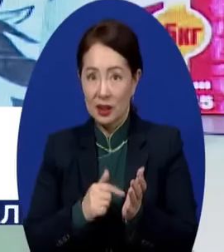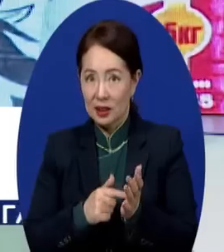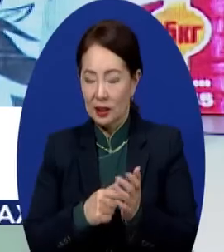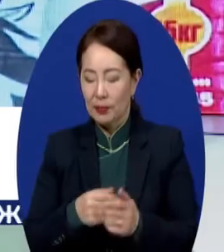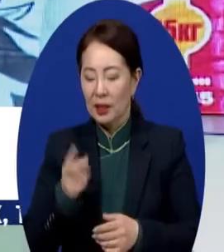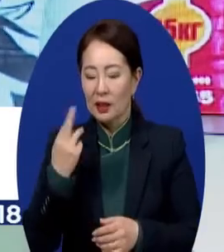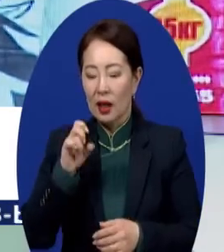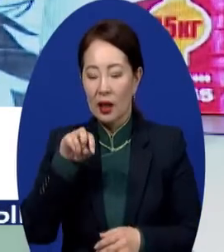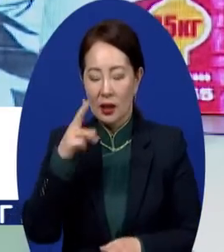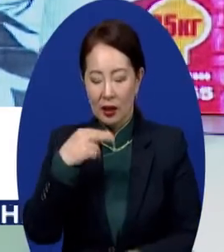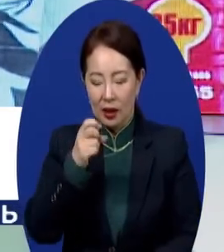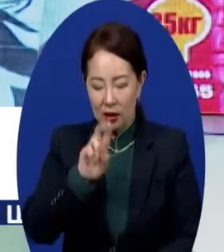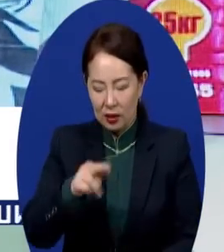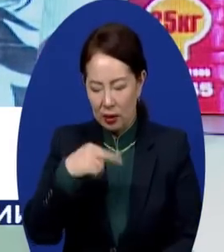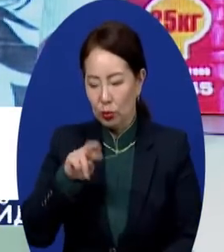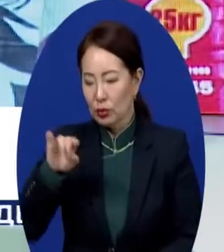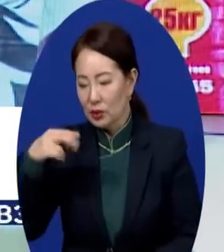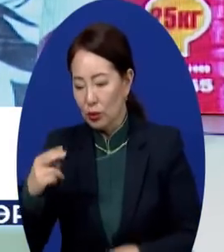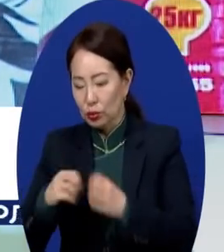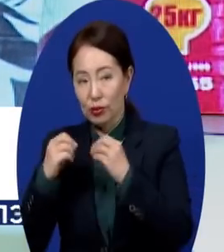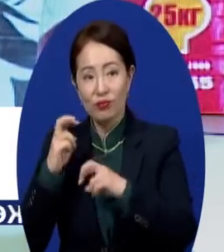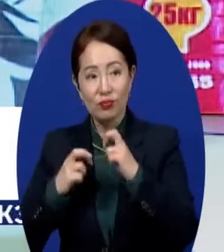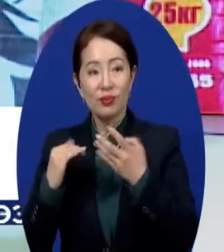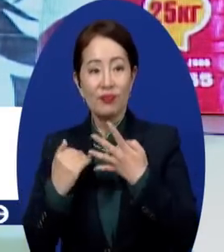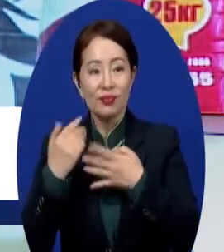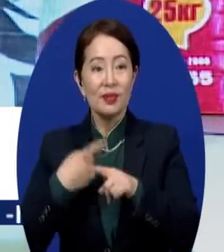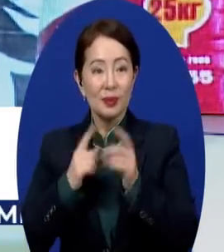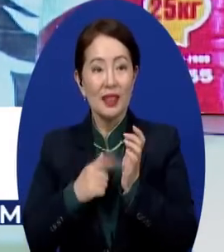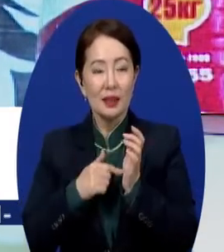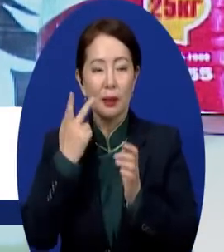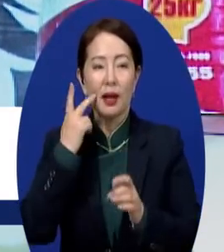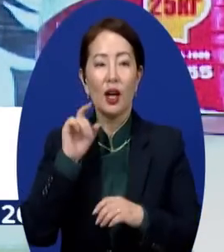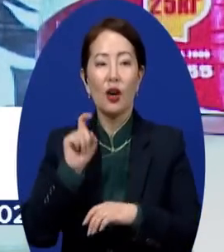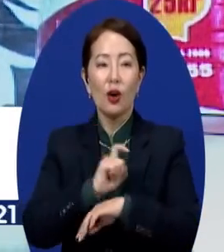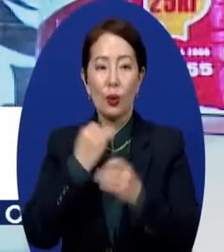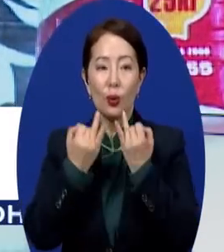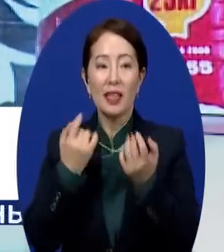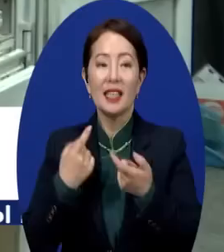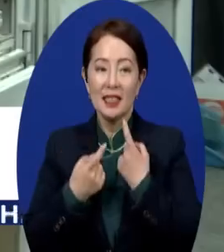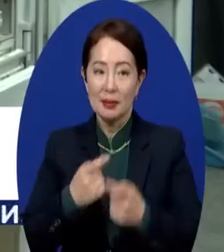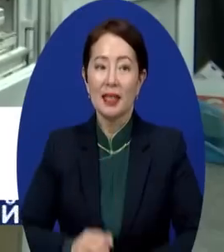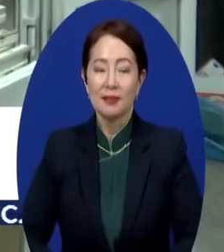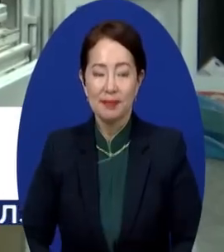бүтээц бүтээгдэхүүн үйлдвэрлэх шат дамжлагыг бэлтгэх шаардлага байгааг өнөөдөр байнгын хорооны хурлаар хэлэлцлээ.